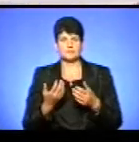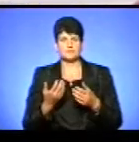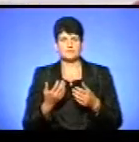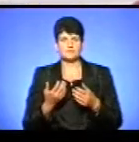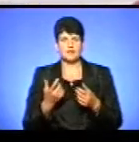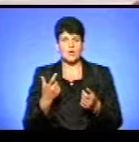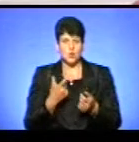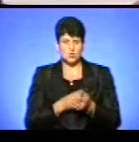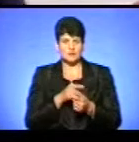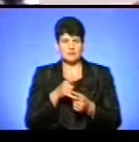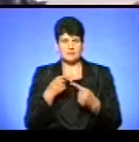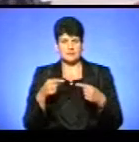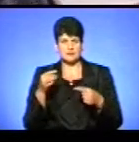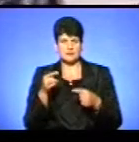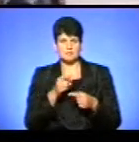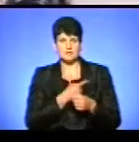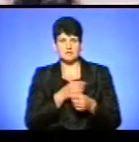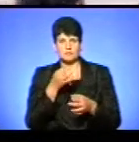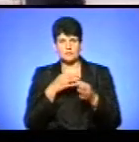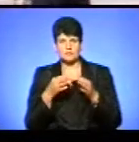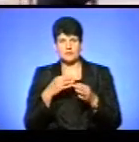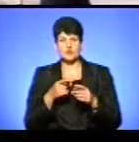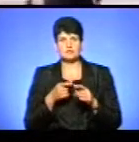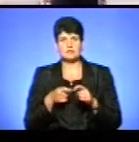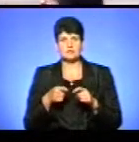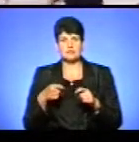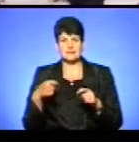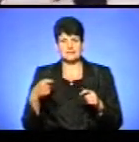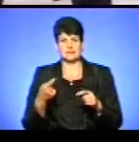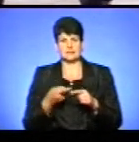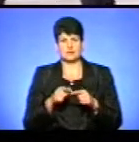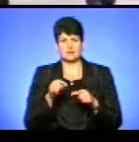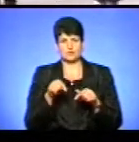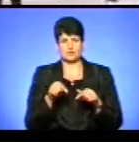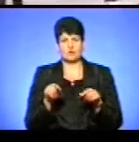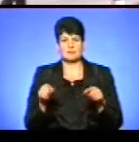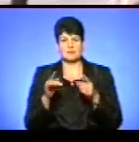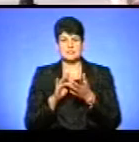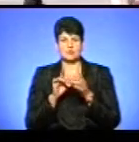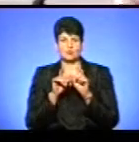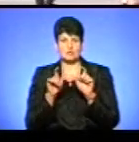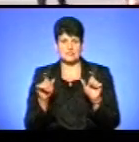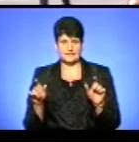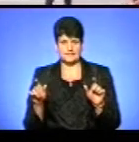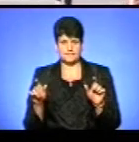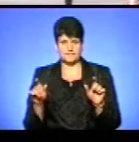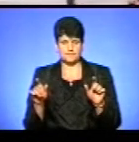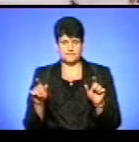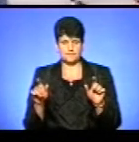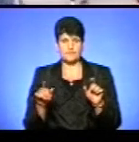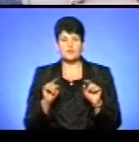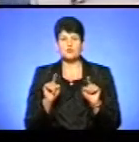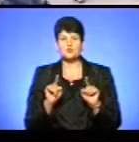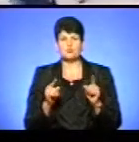препарати, щоб будь-яким чином затримати цих людей в цьому реабілітаційному центрі. Ну і щоб